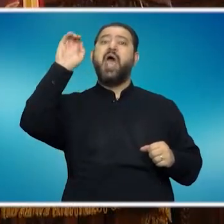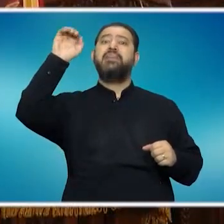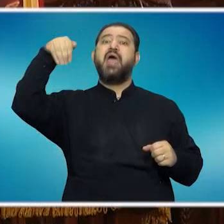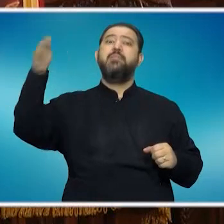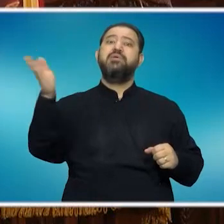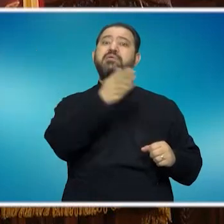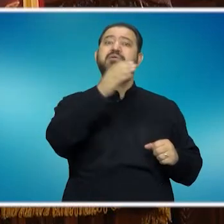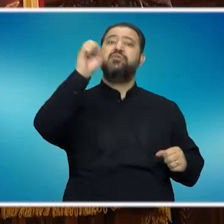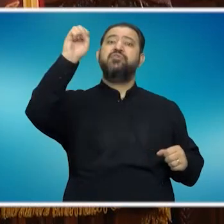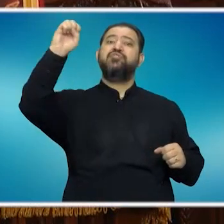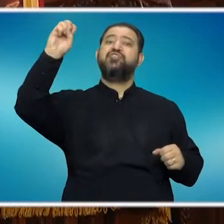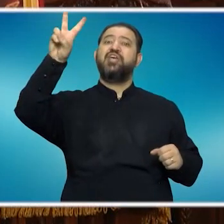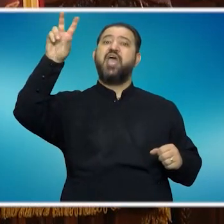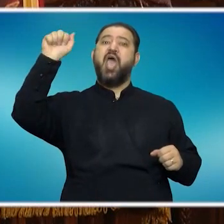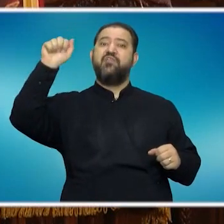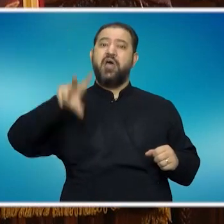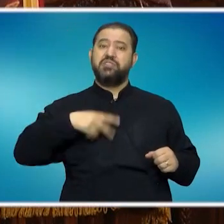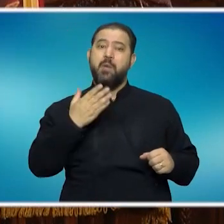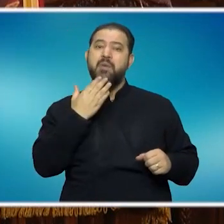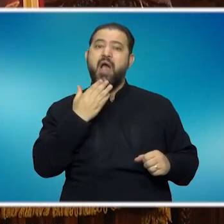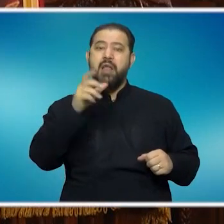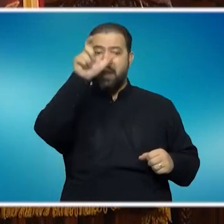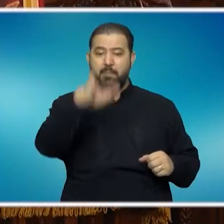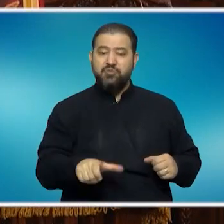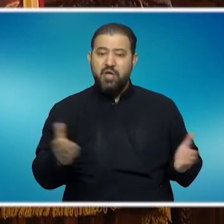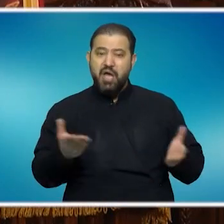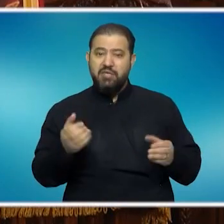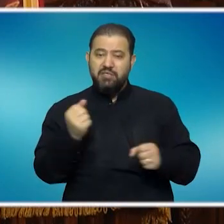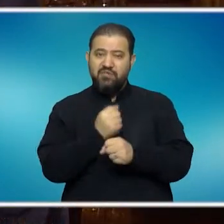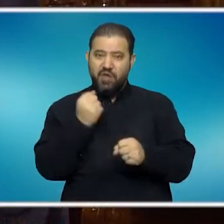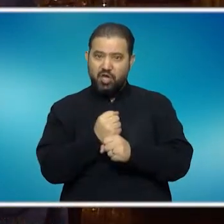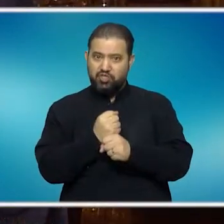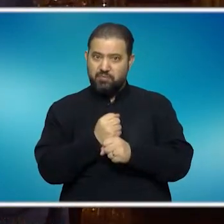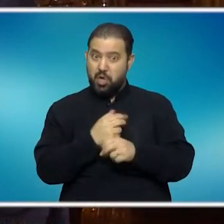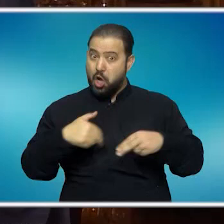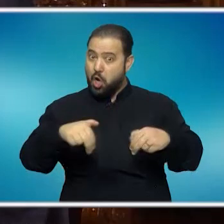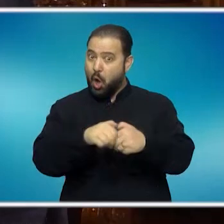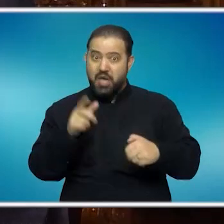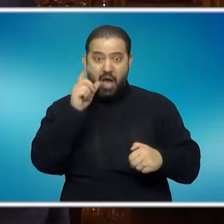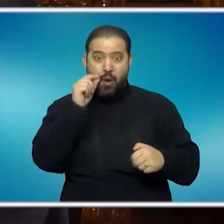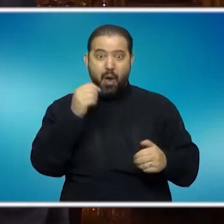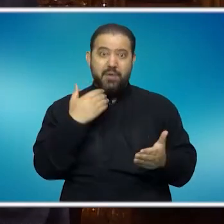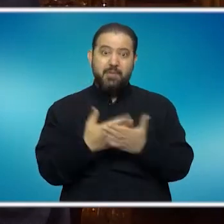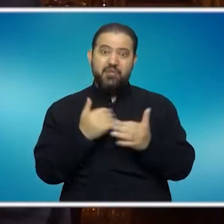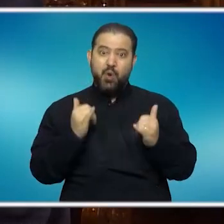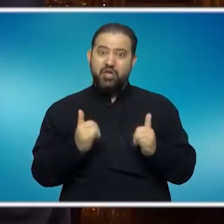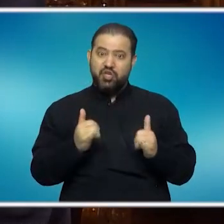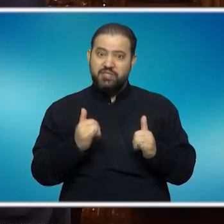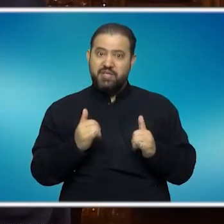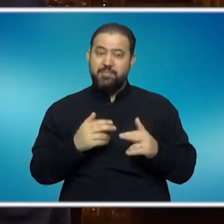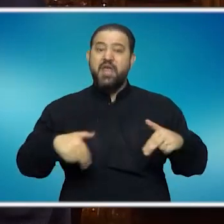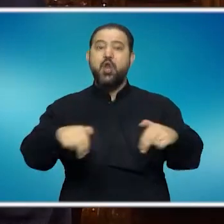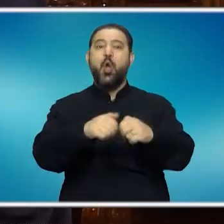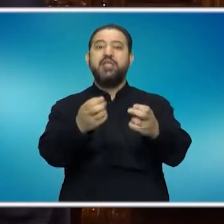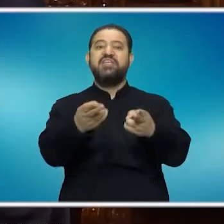personale pe care le facem din responsabilitatea noastră greșit înțeleasă. Și atunci pentru acest